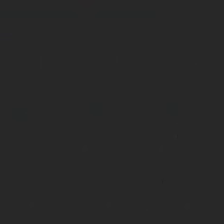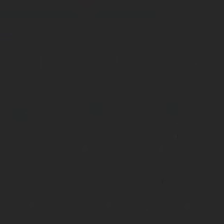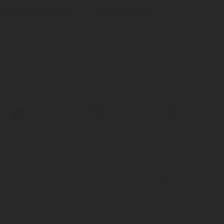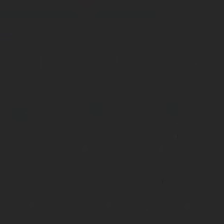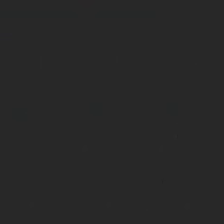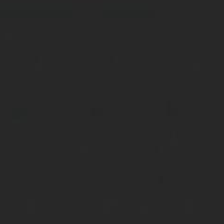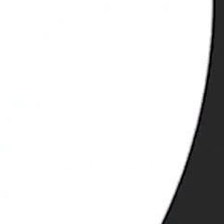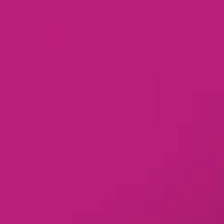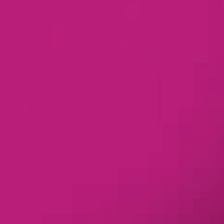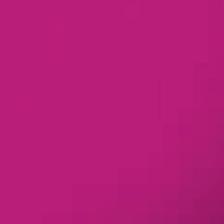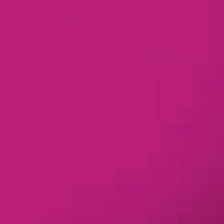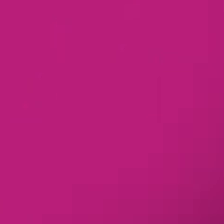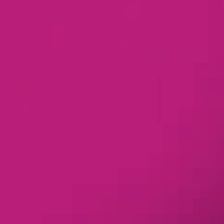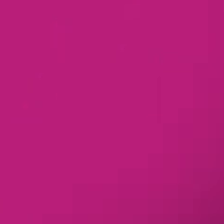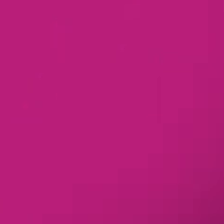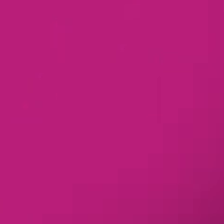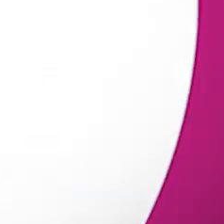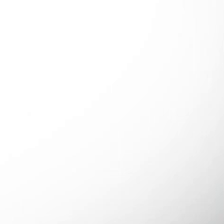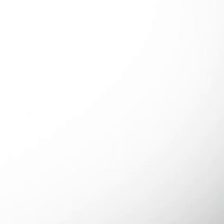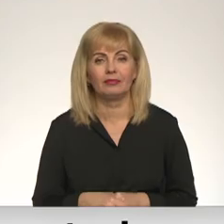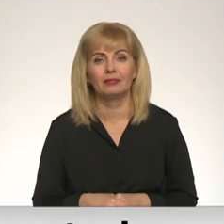Re, viss ēters ir te!